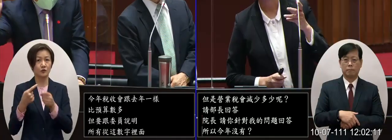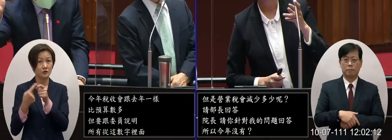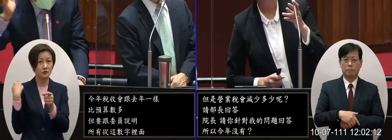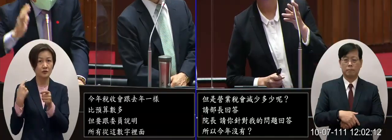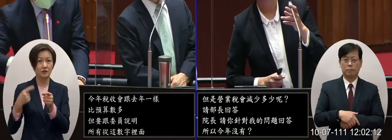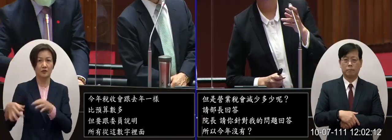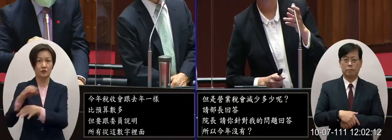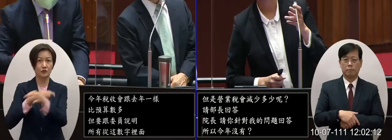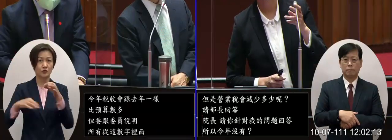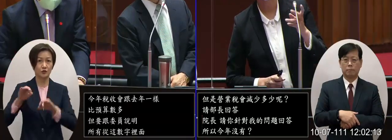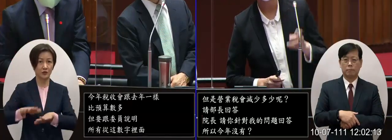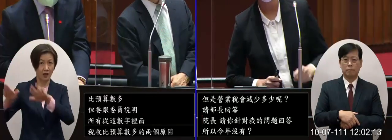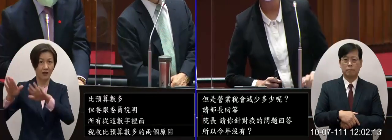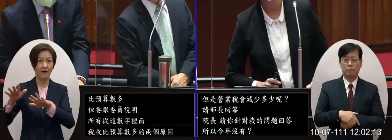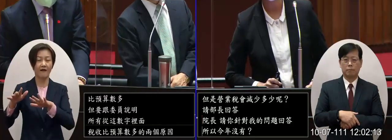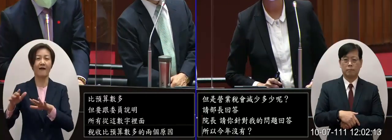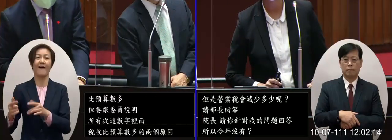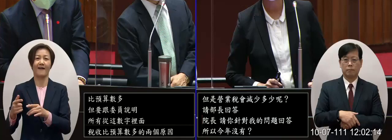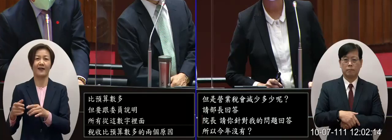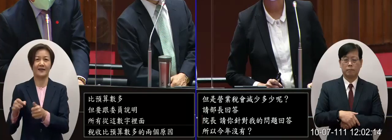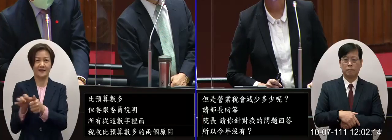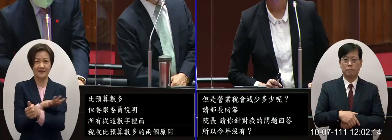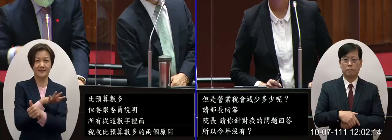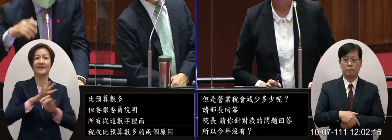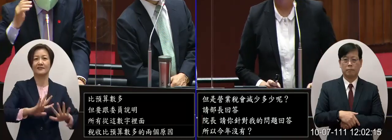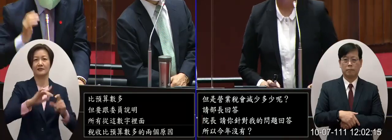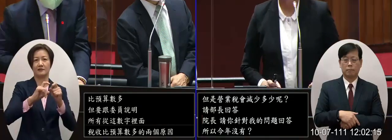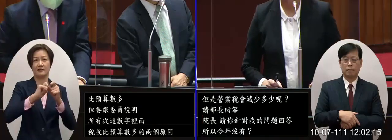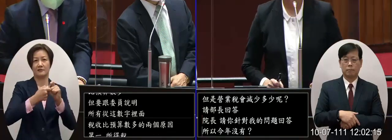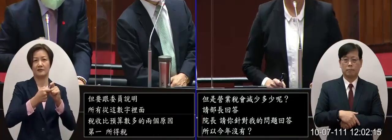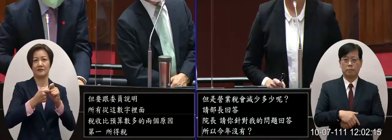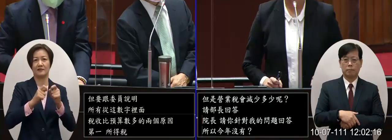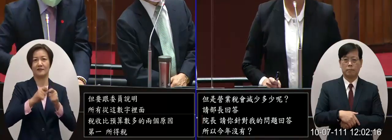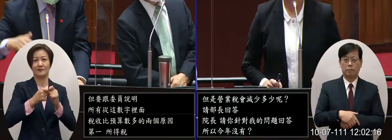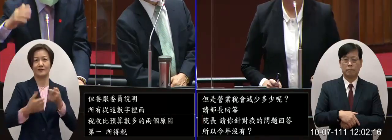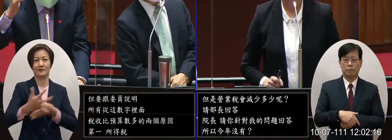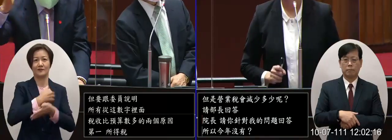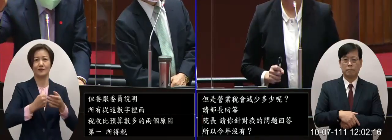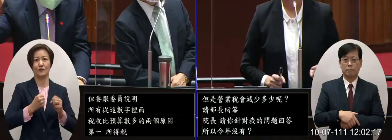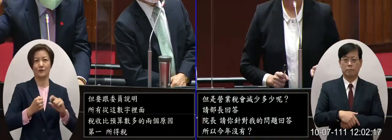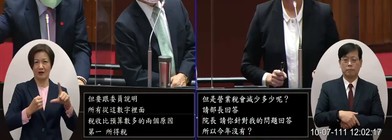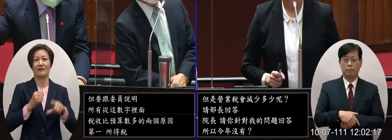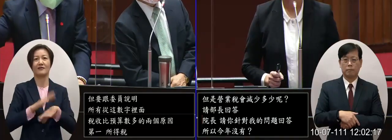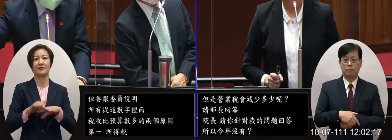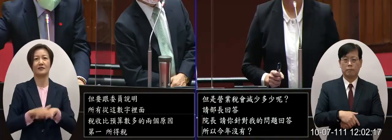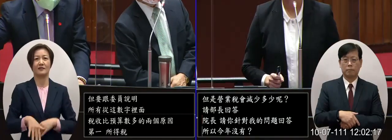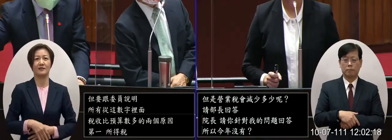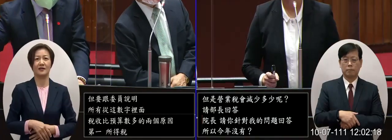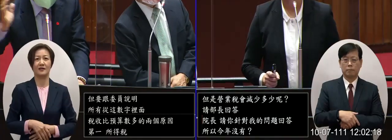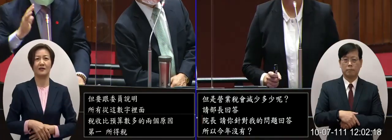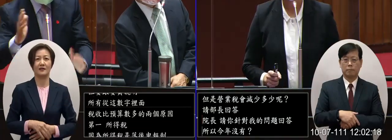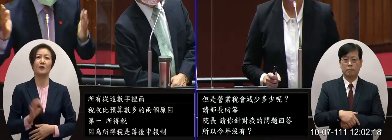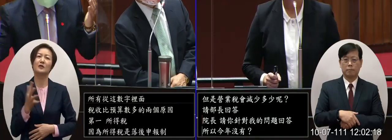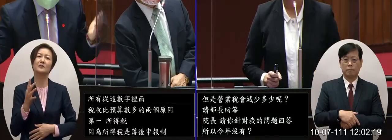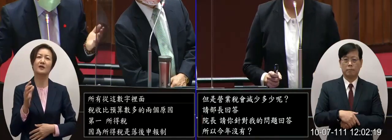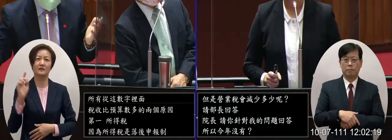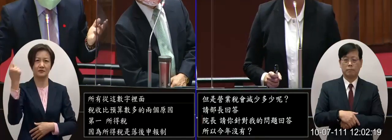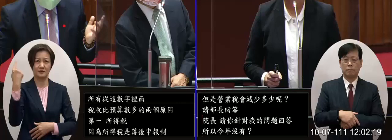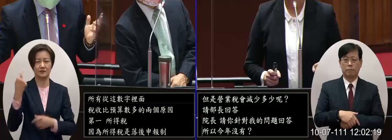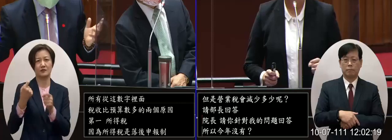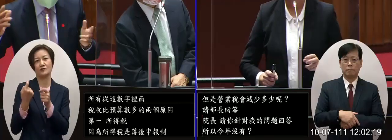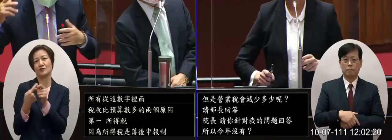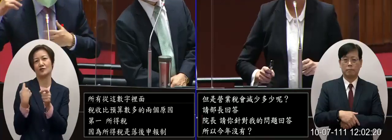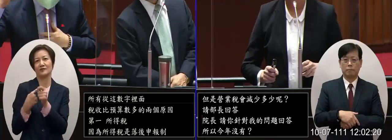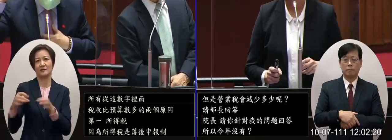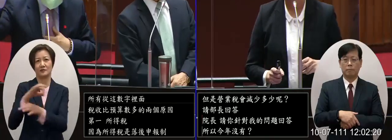的经济好，今年就反映在今年的所得税上面。那我们今年税收好，就是因为去年经济好，所以这个基